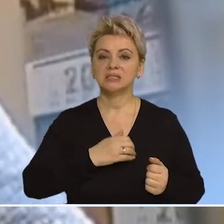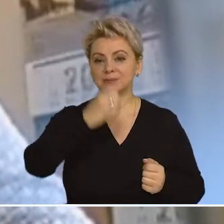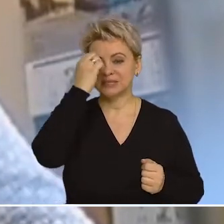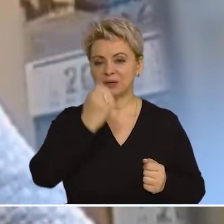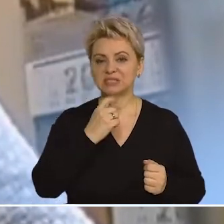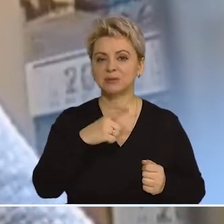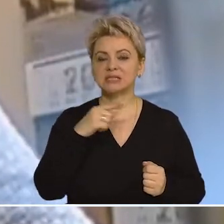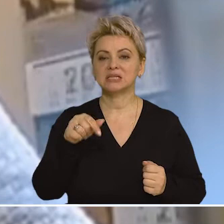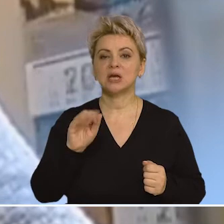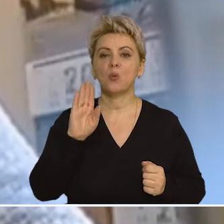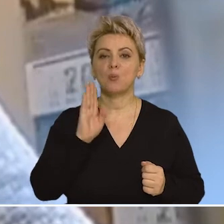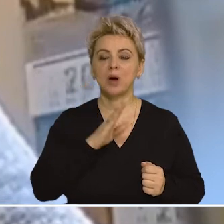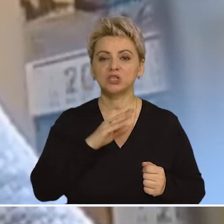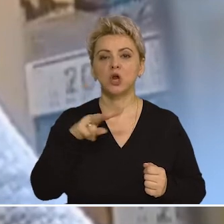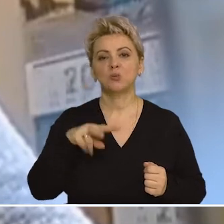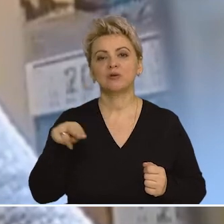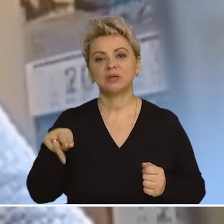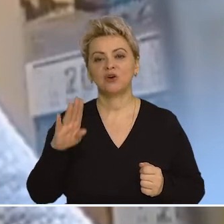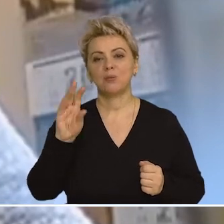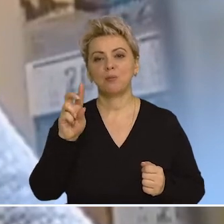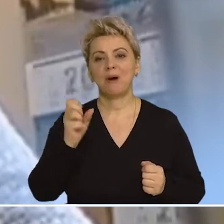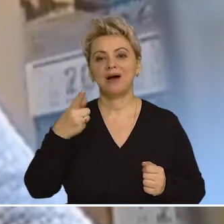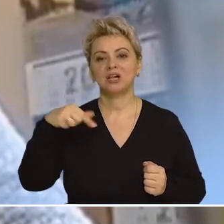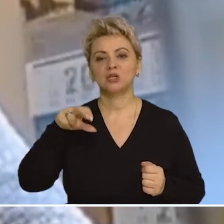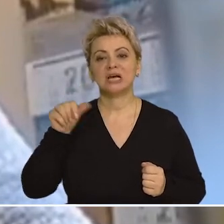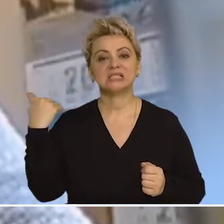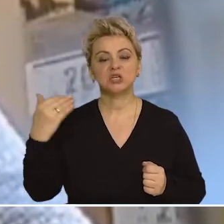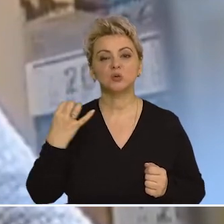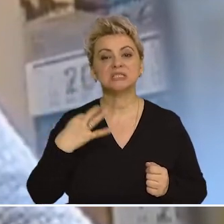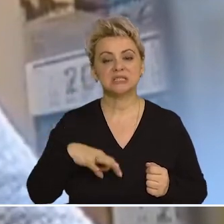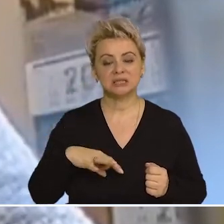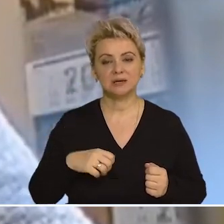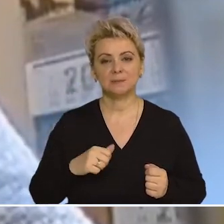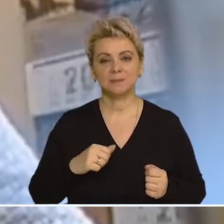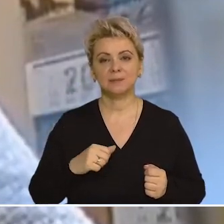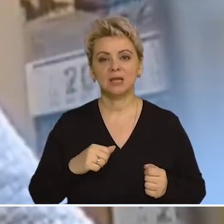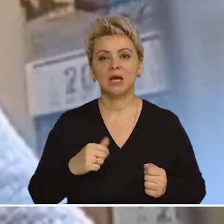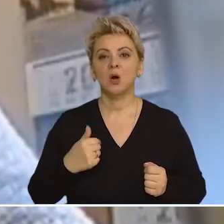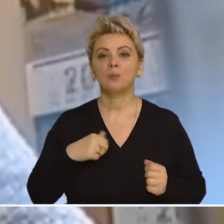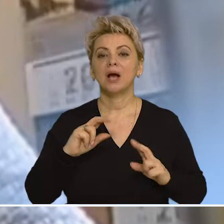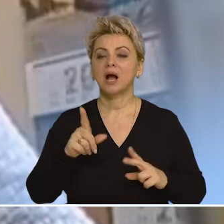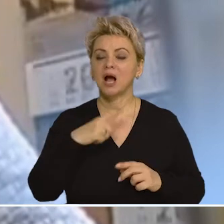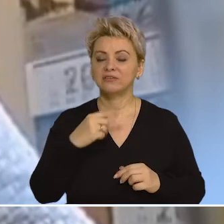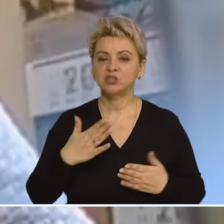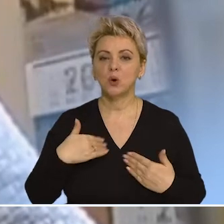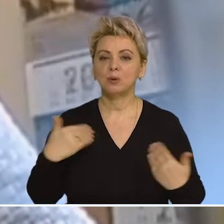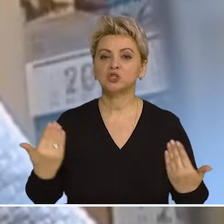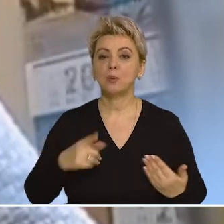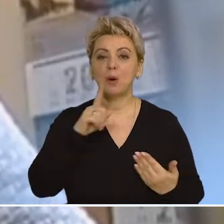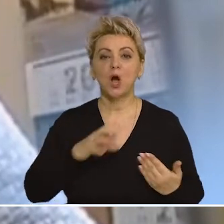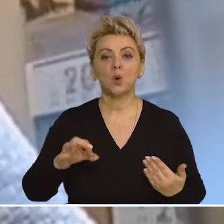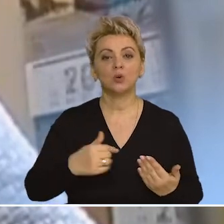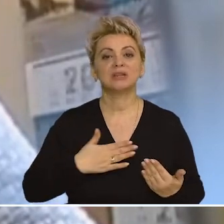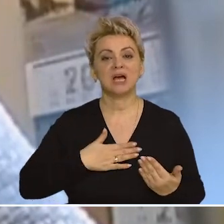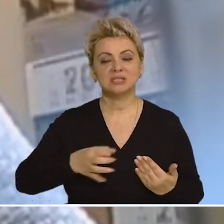Хотелось бы спасибо сказать матери Любовь Петровне Вайда за ее сына. Ну, как говорится, мы живы, пока